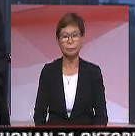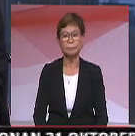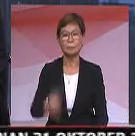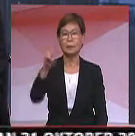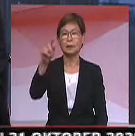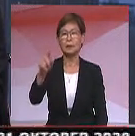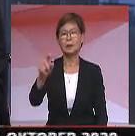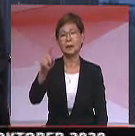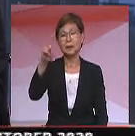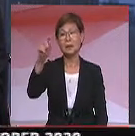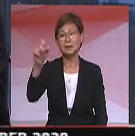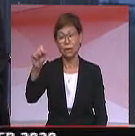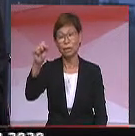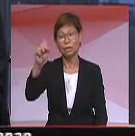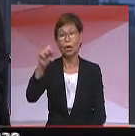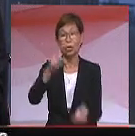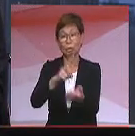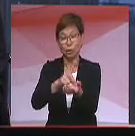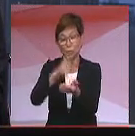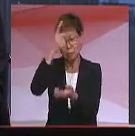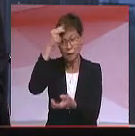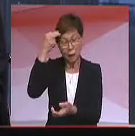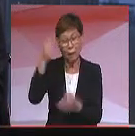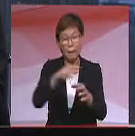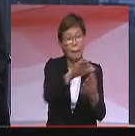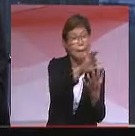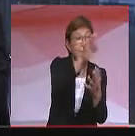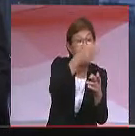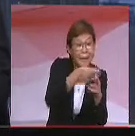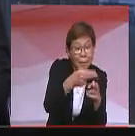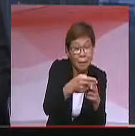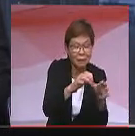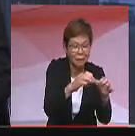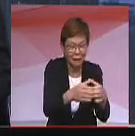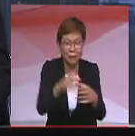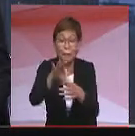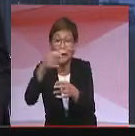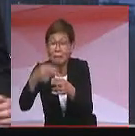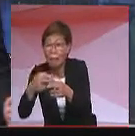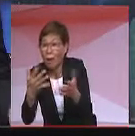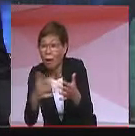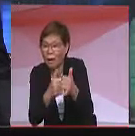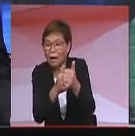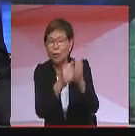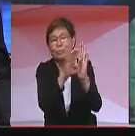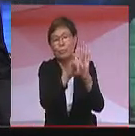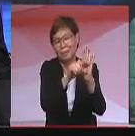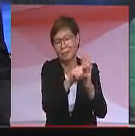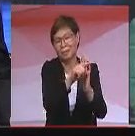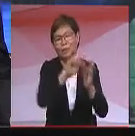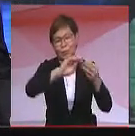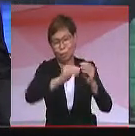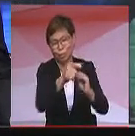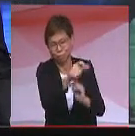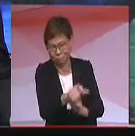Tan Sri Dr. Nur Hisham turut menjelaskan pemilihan nama kluster COVID-19 adalah berdasarkan latar belakang kes